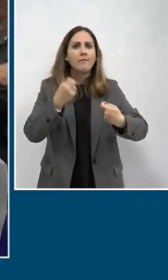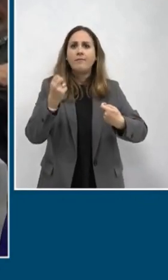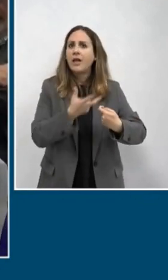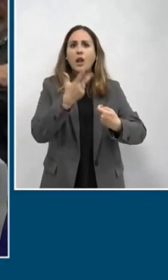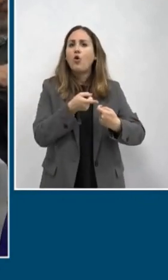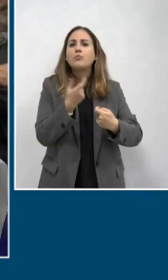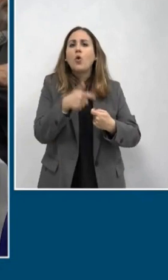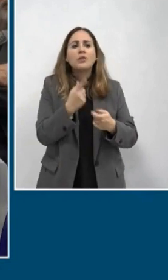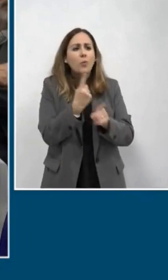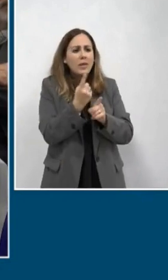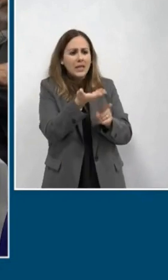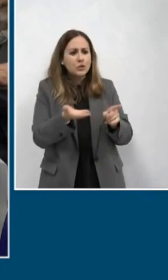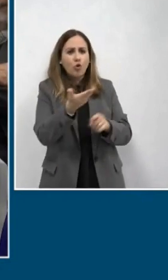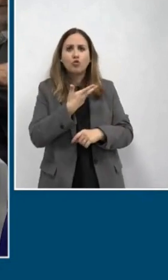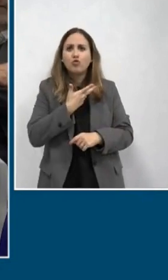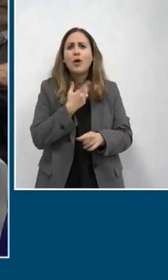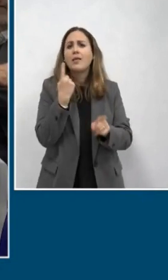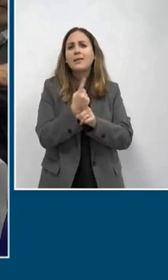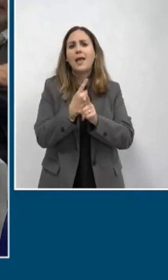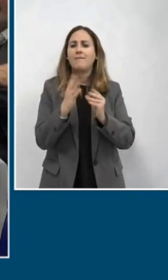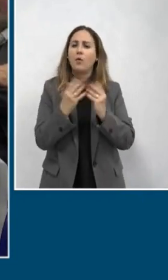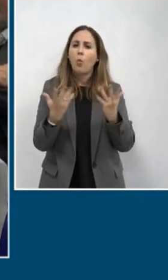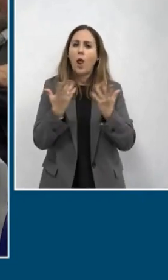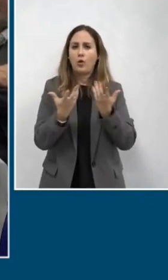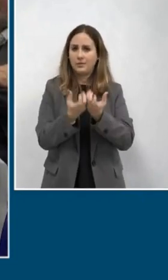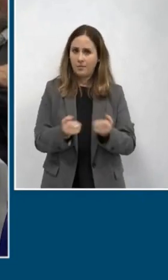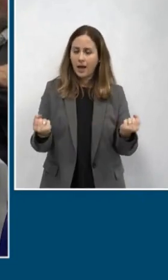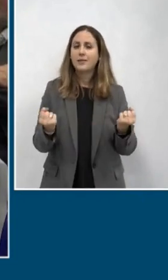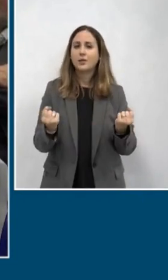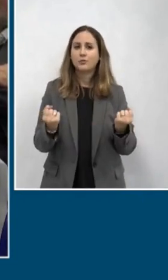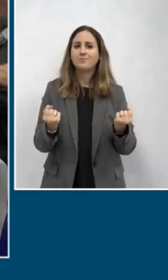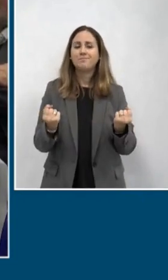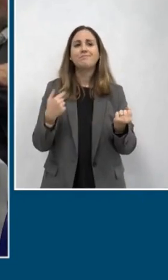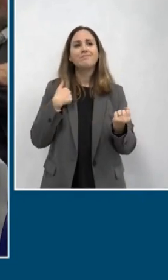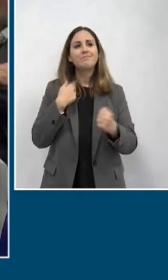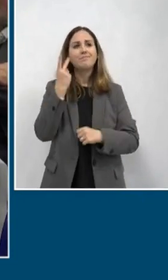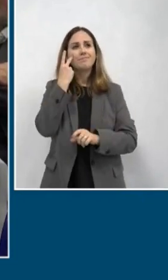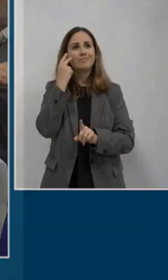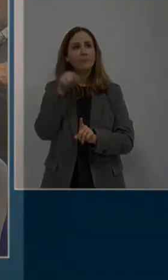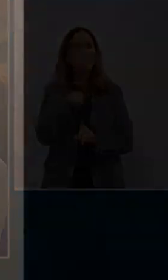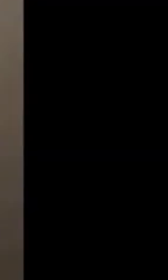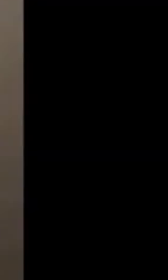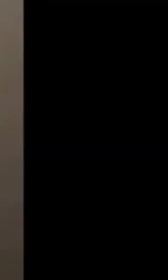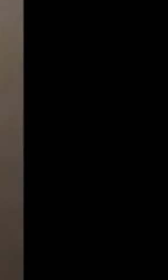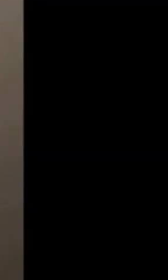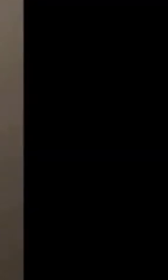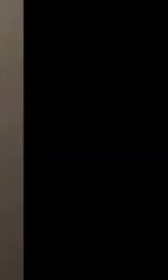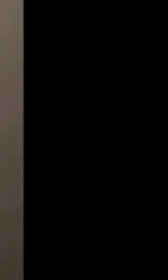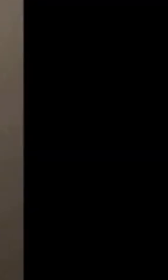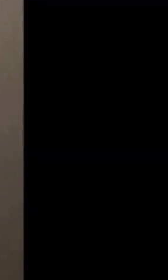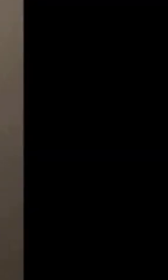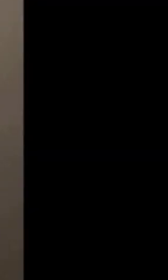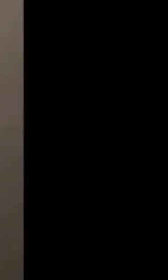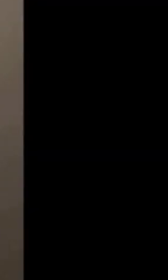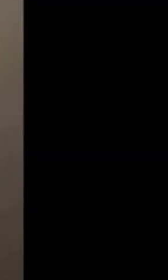tipo di richiesta e di azione correlata questa richiesta passo al non è stato presente che della regia di